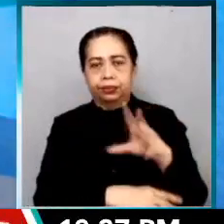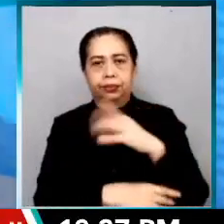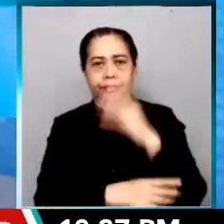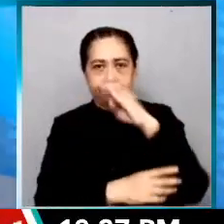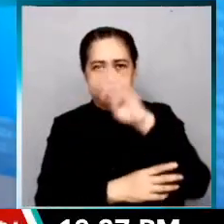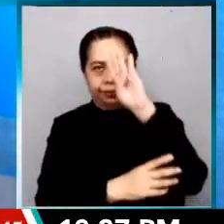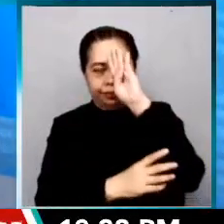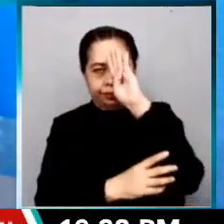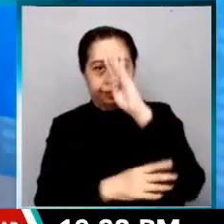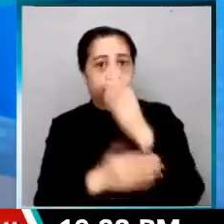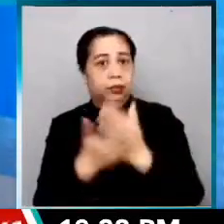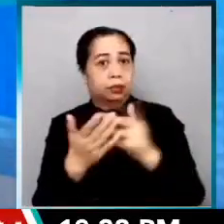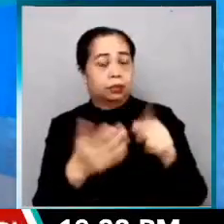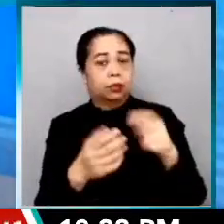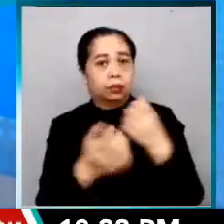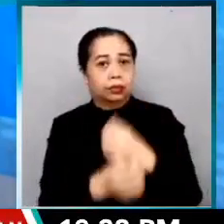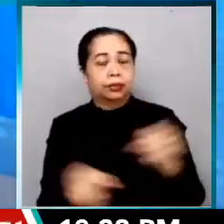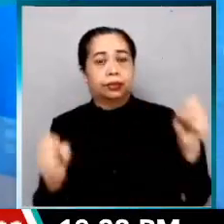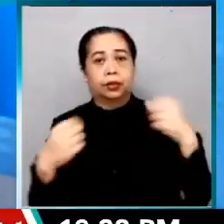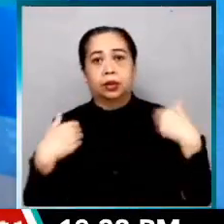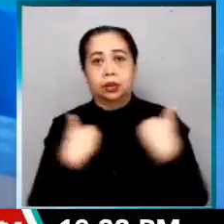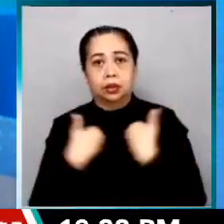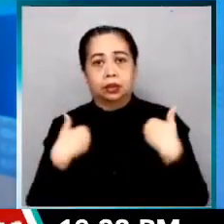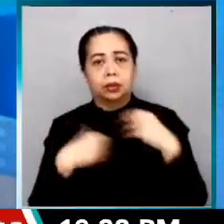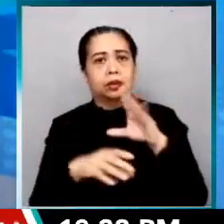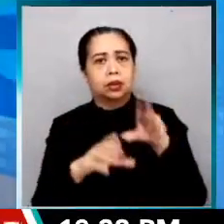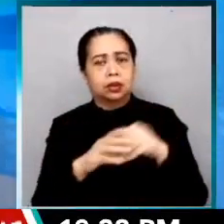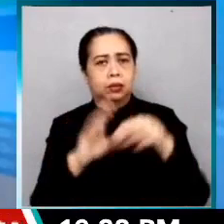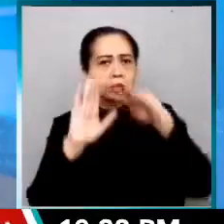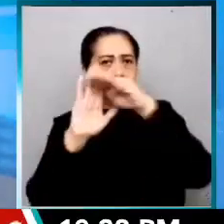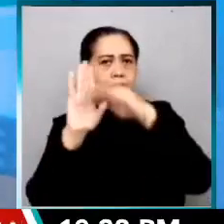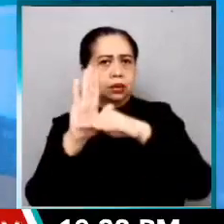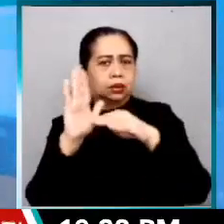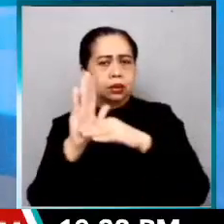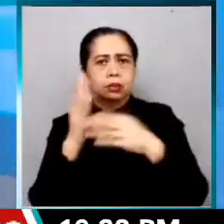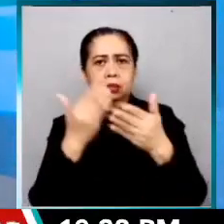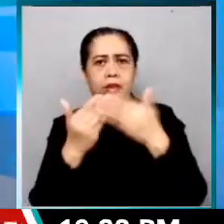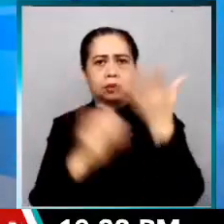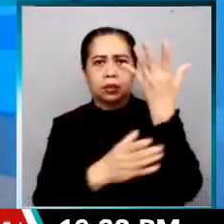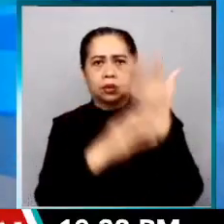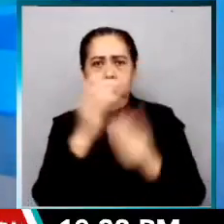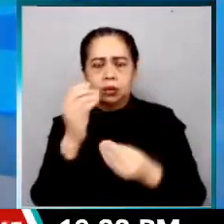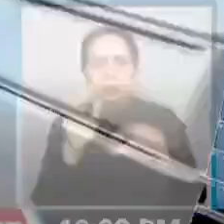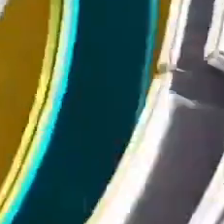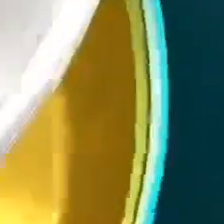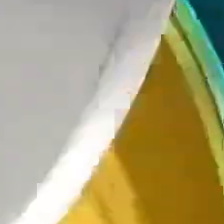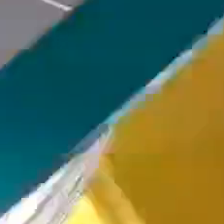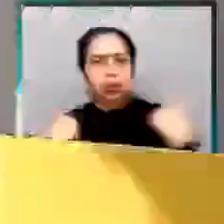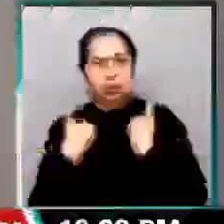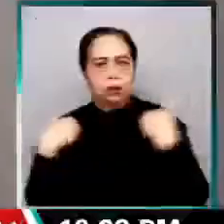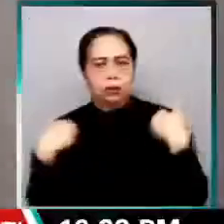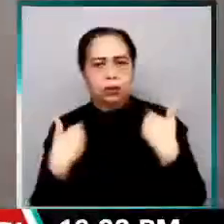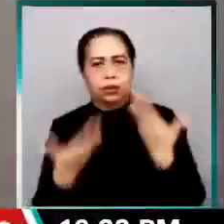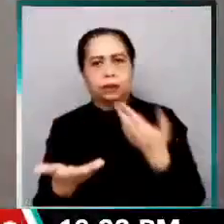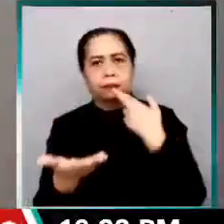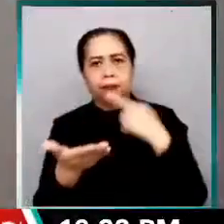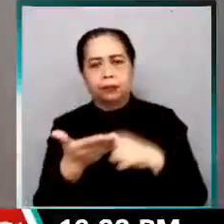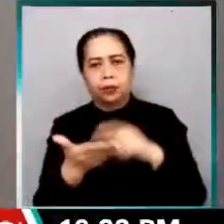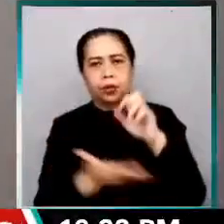mga nasagip na hayop, kabilang na sa listahan ng mga endangered. May spot report si Emil Sumangil, exclusive.